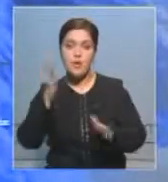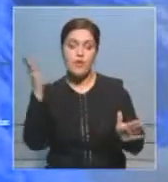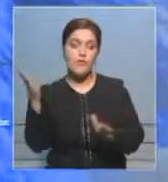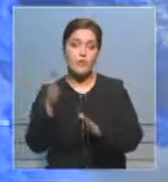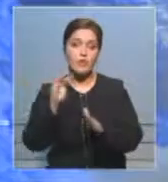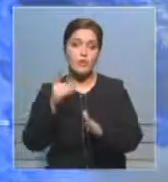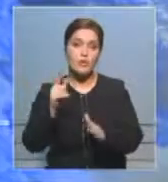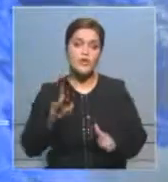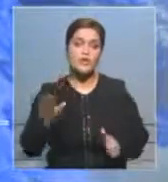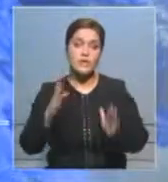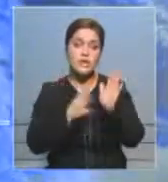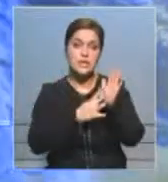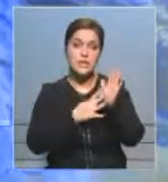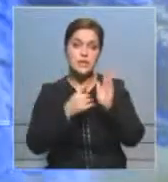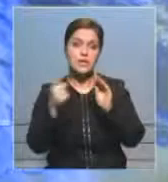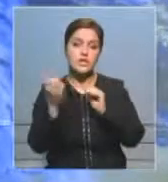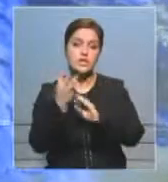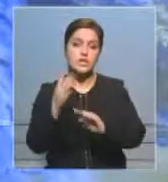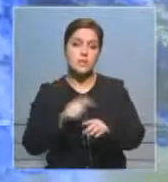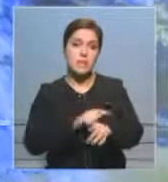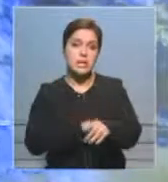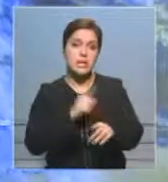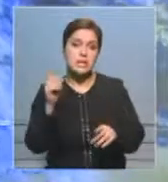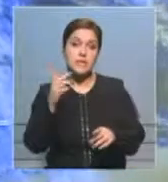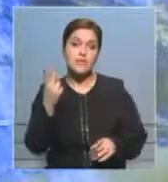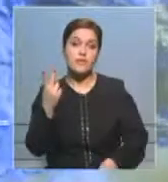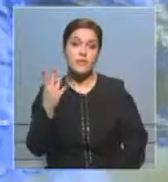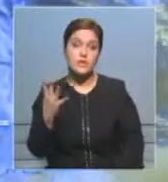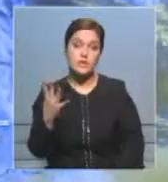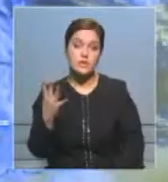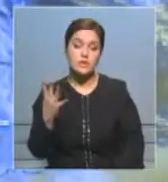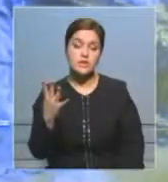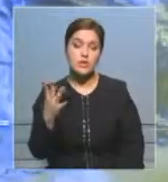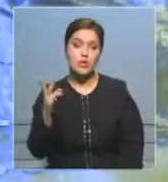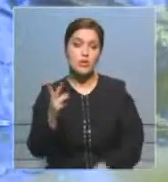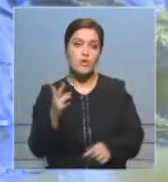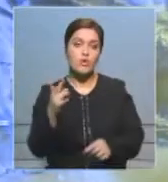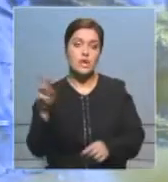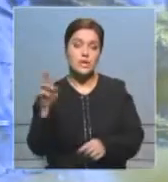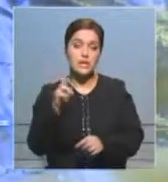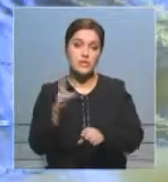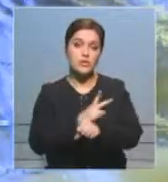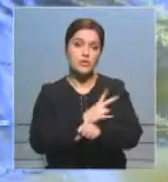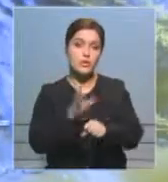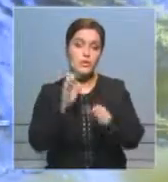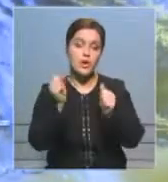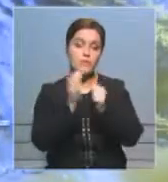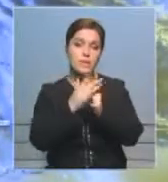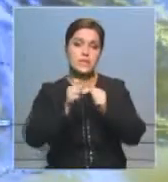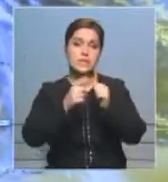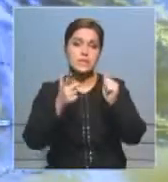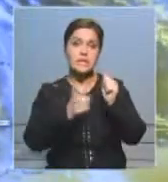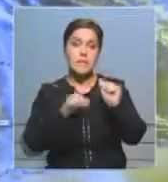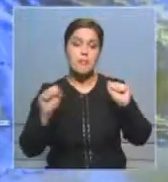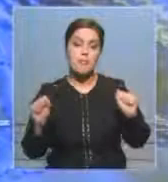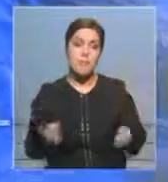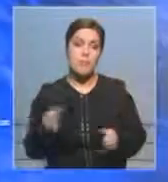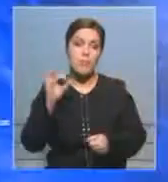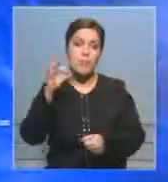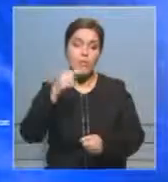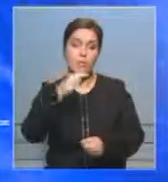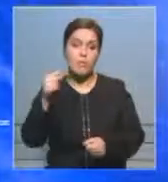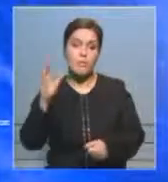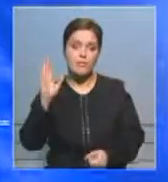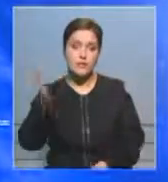914 метров в секунду 24 ночью ожидается 15 над от мороза днем 10